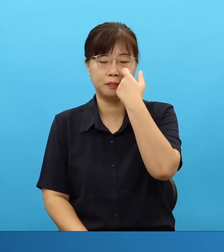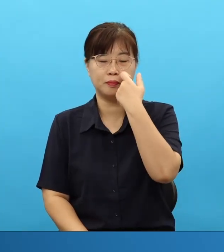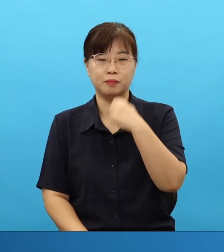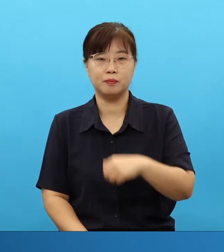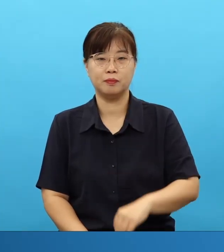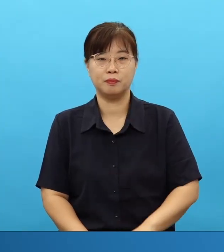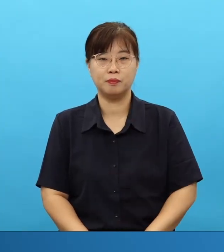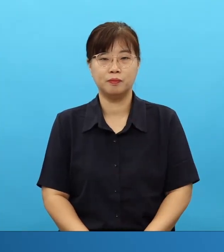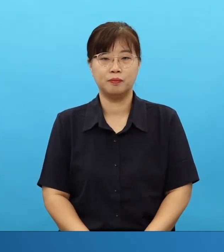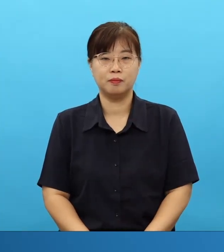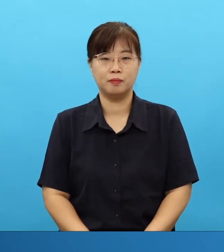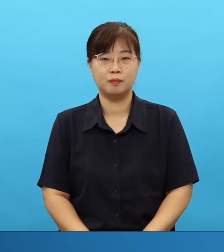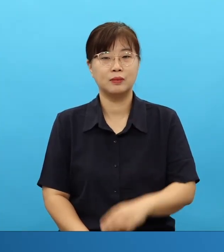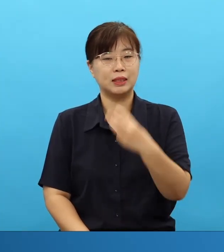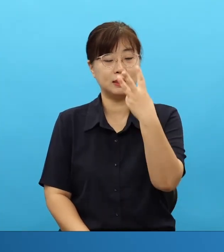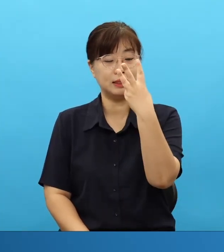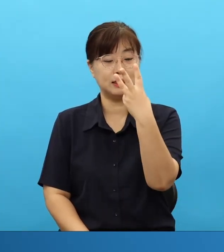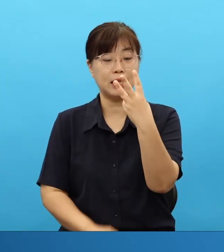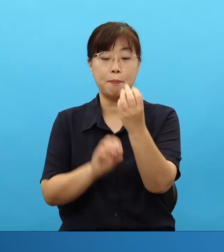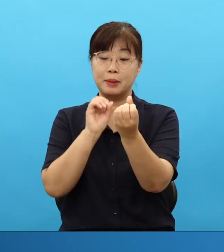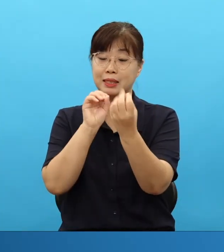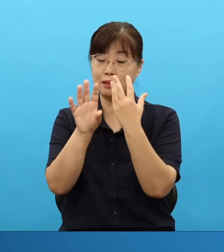보세요 답